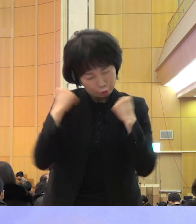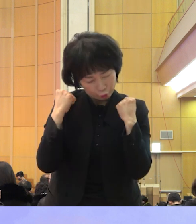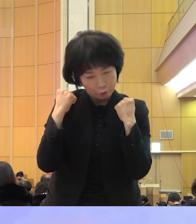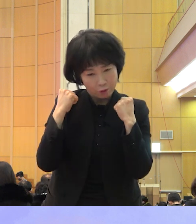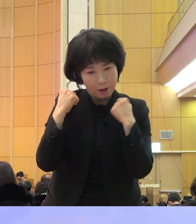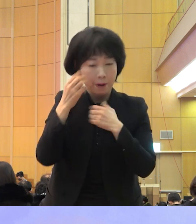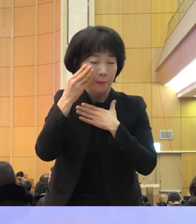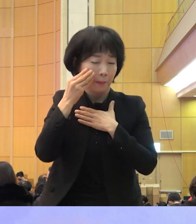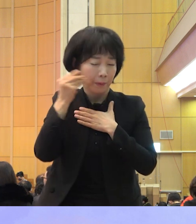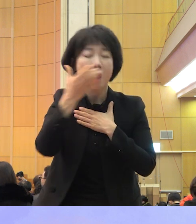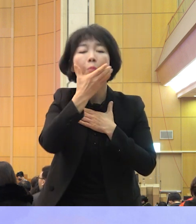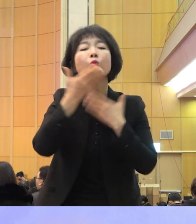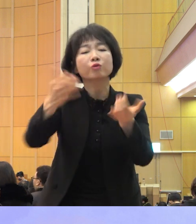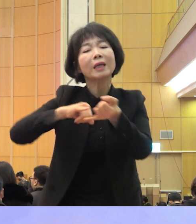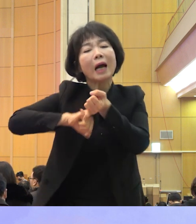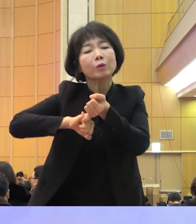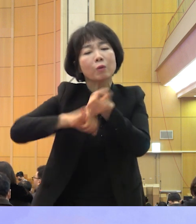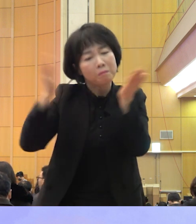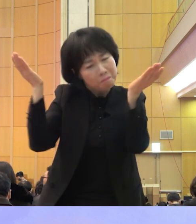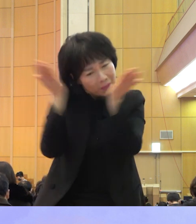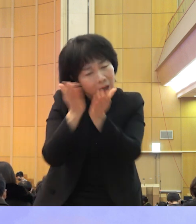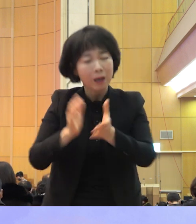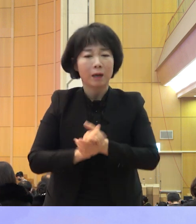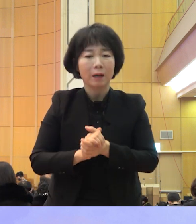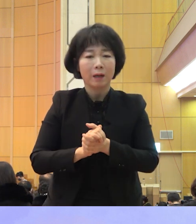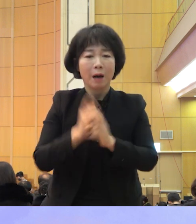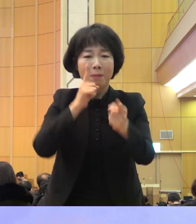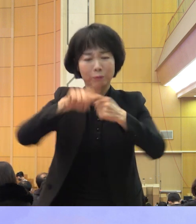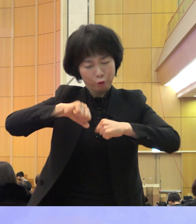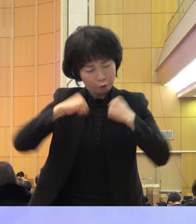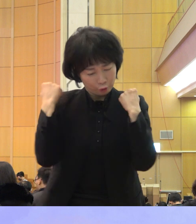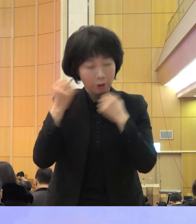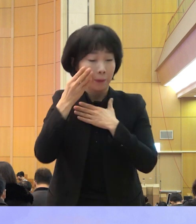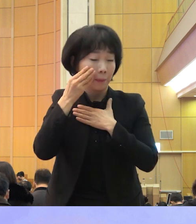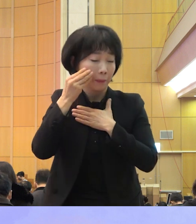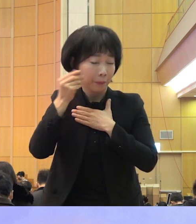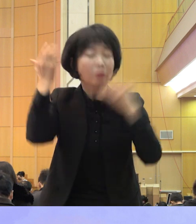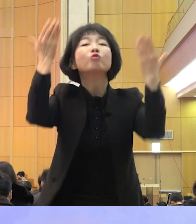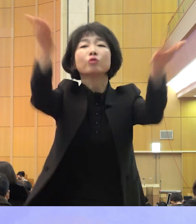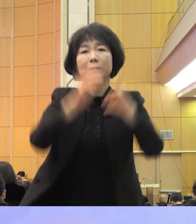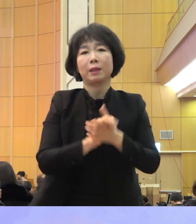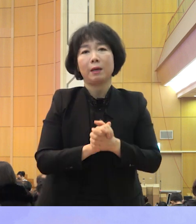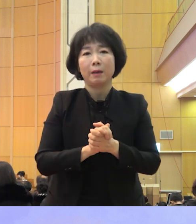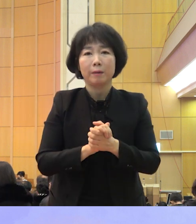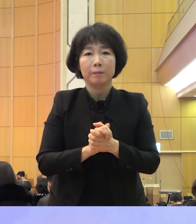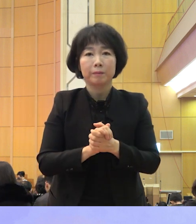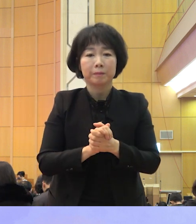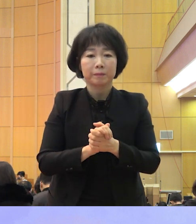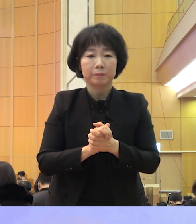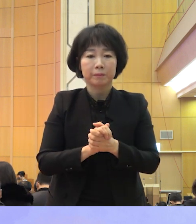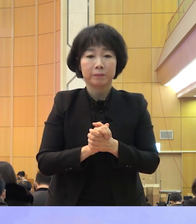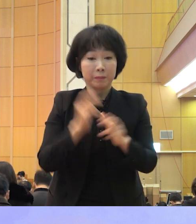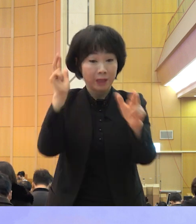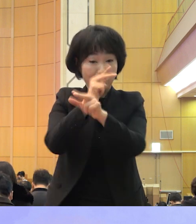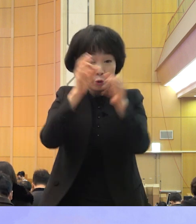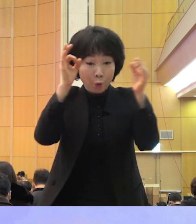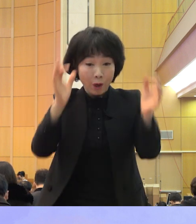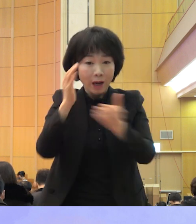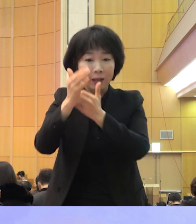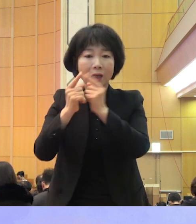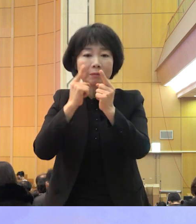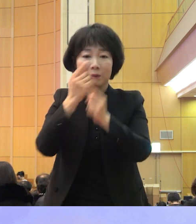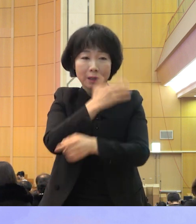순종하면 나가도 복이요 들어와도 복이요 손으로 하는 것마다 만사가 형통하다고 하였습니다. 한 주간 동안도